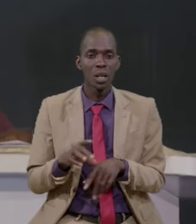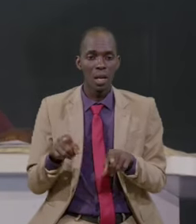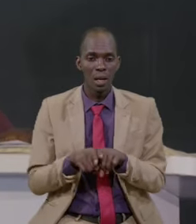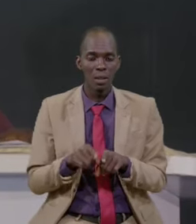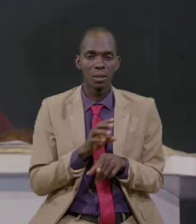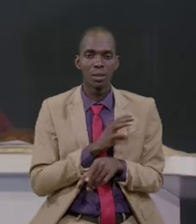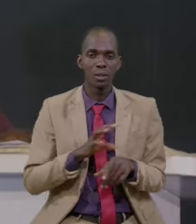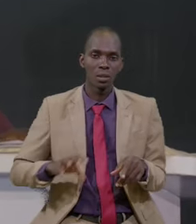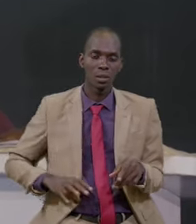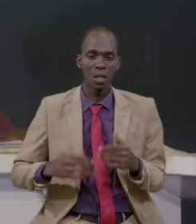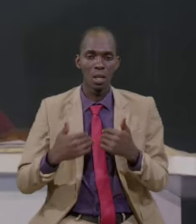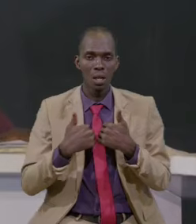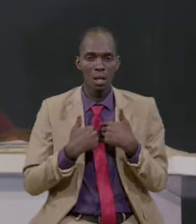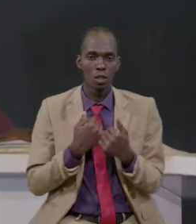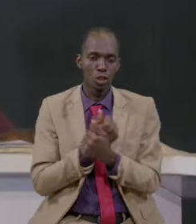a aimé,